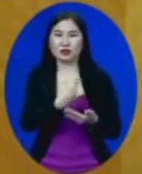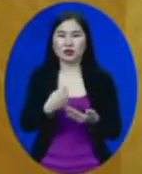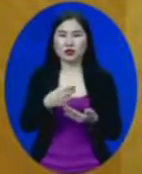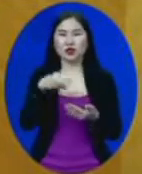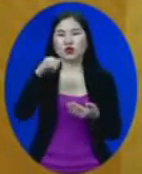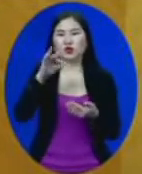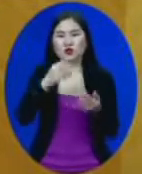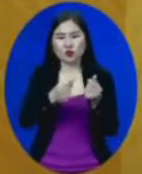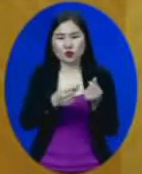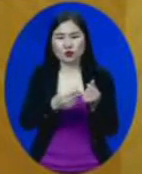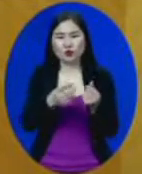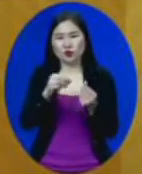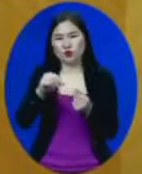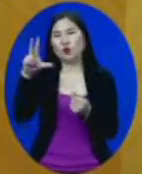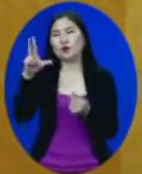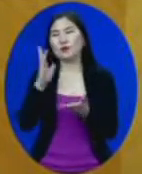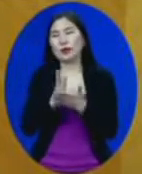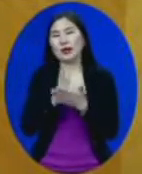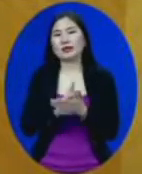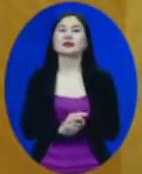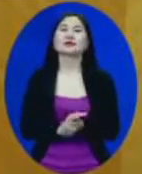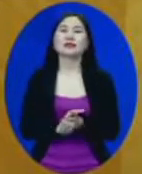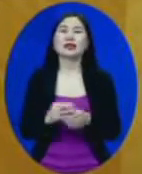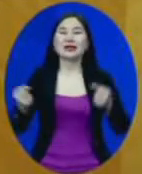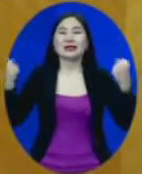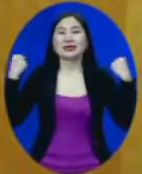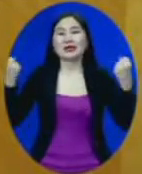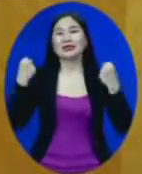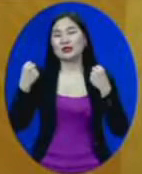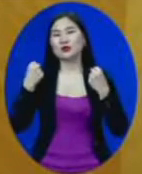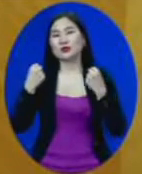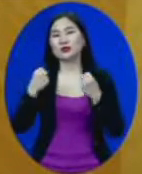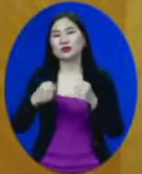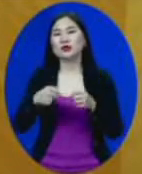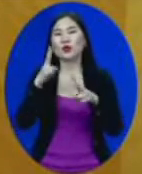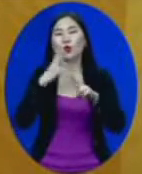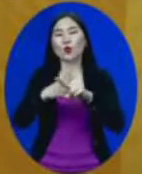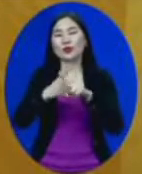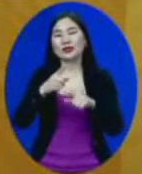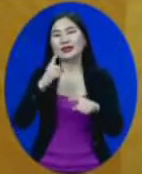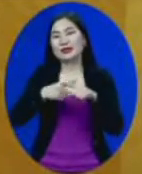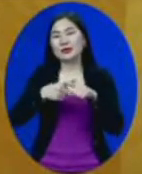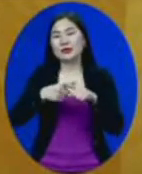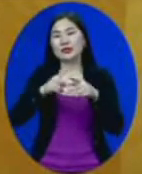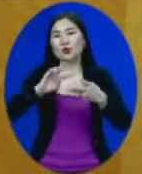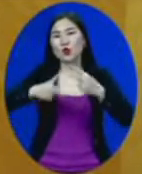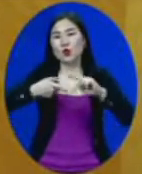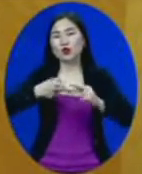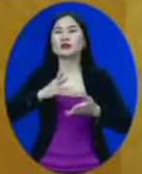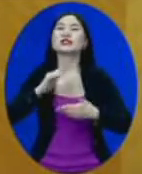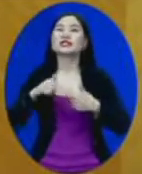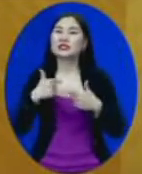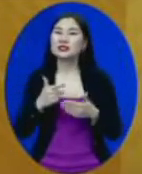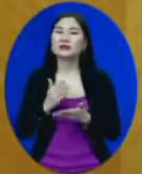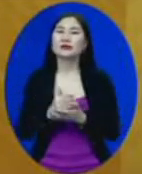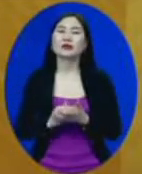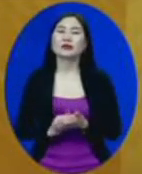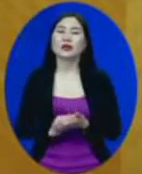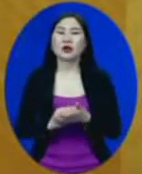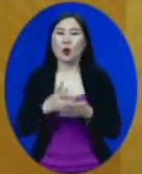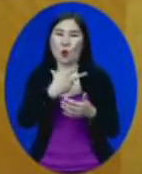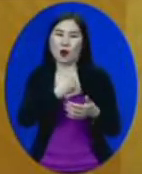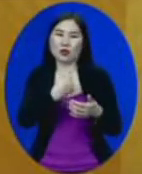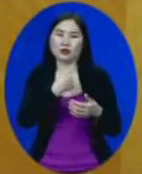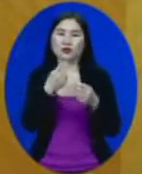төлбөр өндөр байдаг учраас товлолт дархлаажуултынхаа тухай хувь нэмэлт өөрчлөлт хийчих юм бол манай эмгтээчүүд бол энэ вакцинд үн төлбөргүй